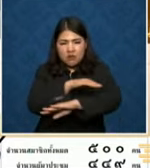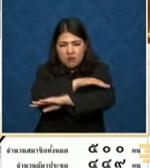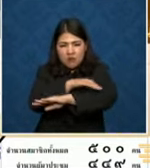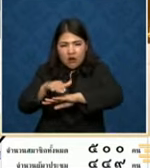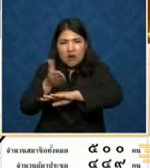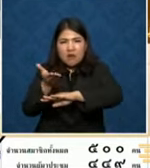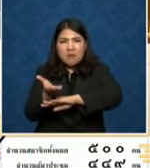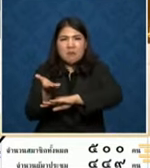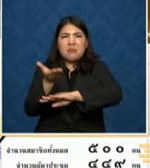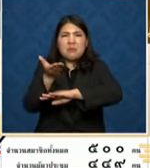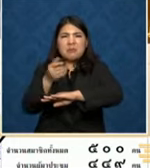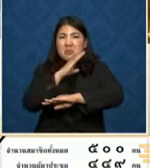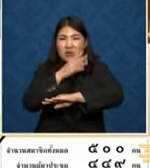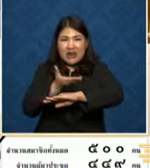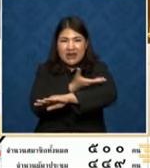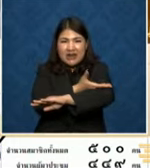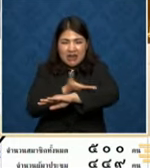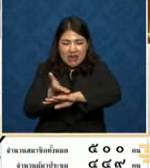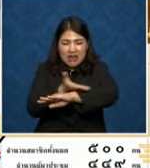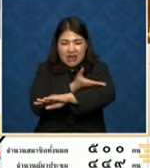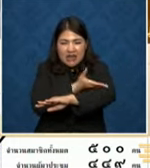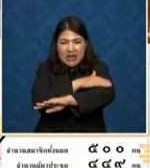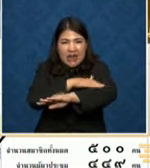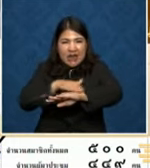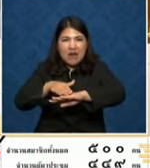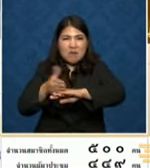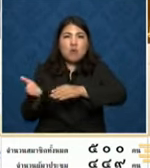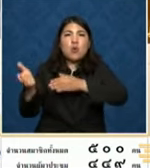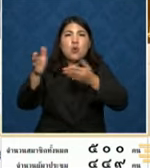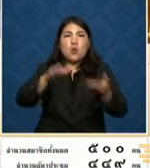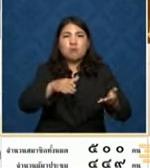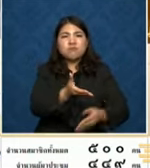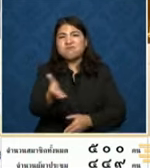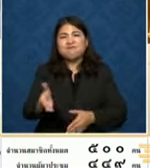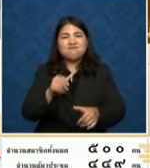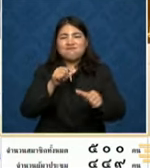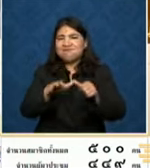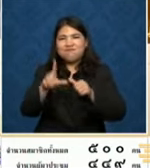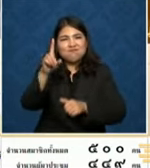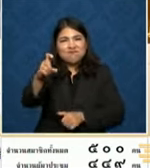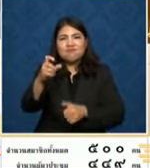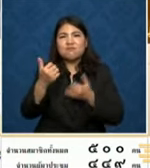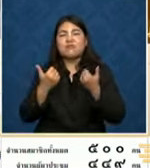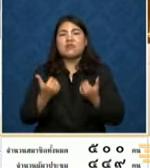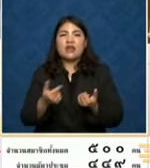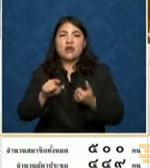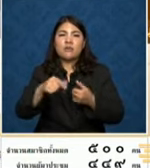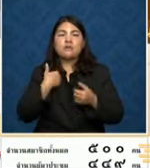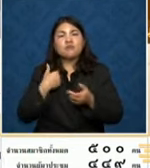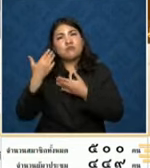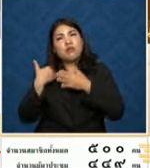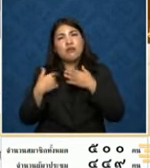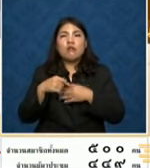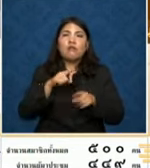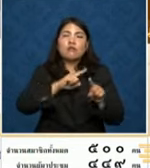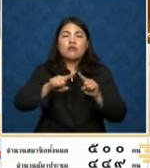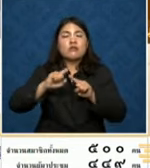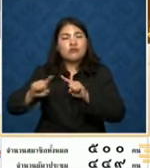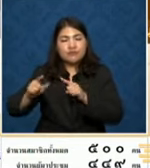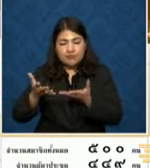ล้มพวกท่านก็อยู่ไม่ได้ท่านย้อนกลับมาช่วยหน่อยก็เป็นที่มาที่ไปหลายๆเรื่องครับ